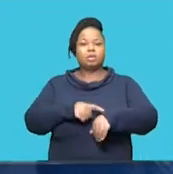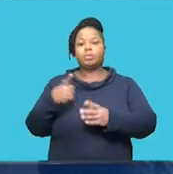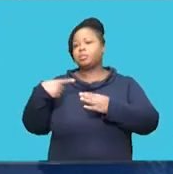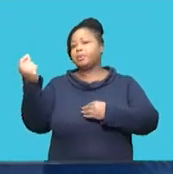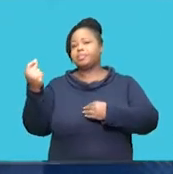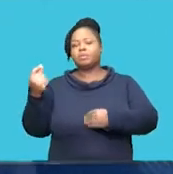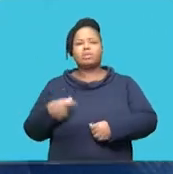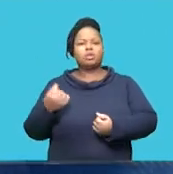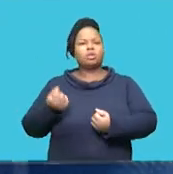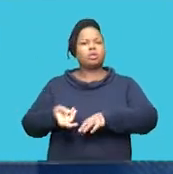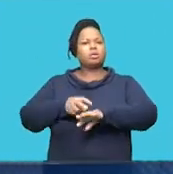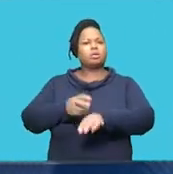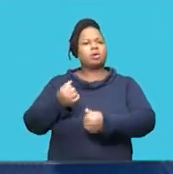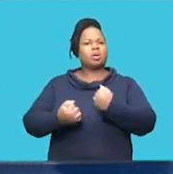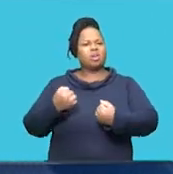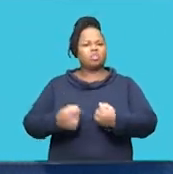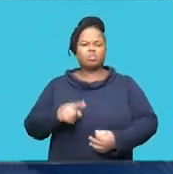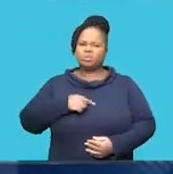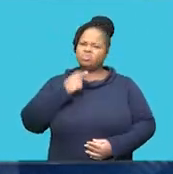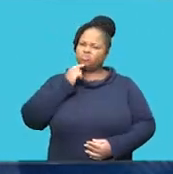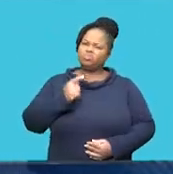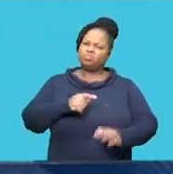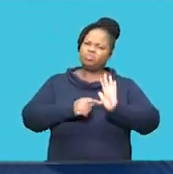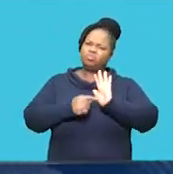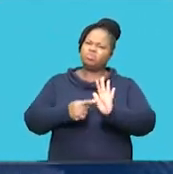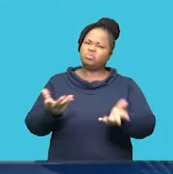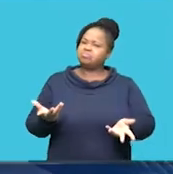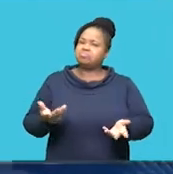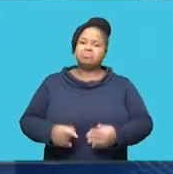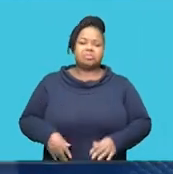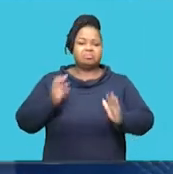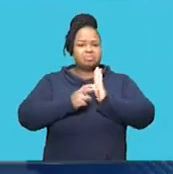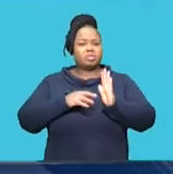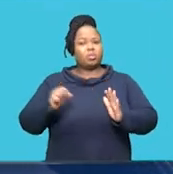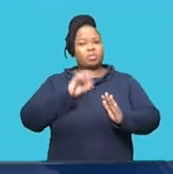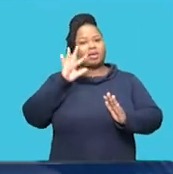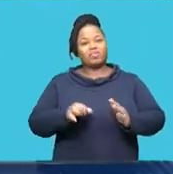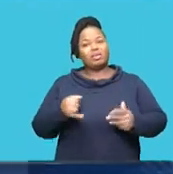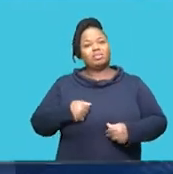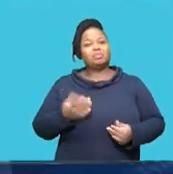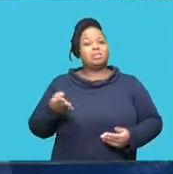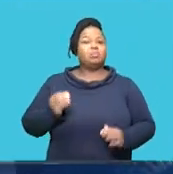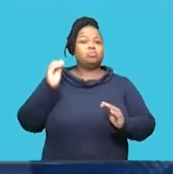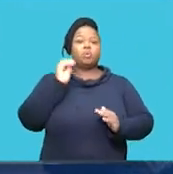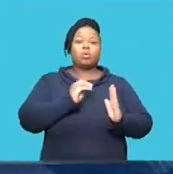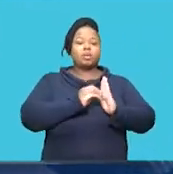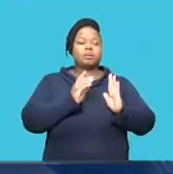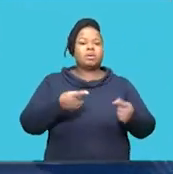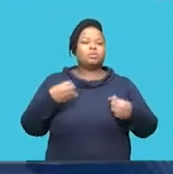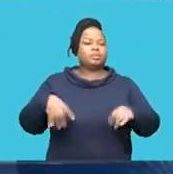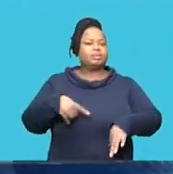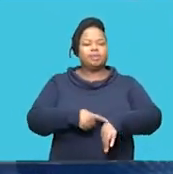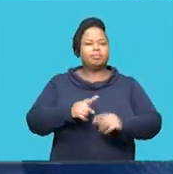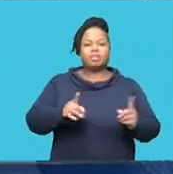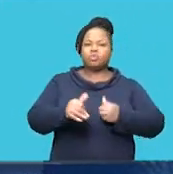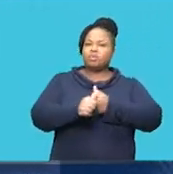yahamba. We understand. So iyasibonisa lento lokuthi kahle kushuthi imithetho yase South Africa ikhona just to push time. We understand.